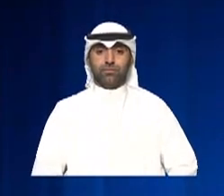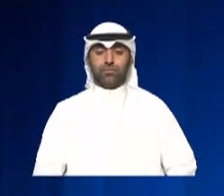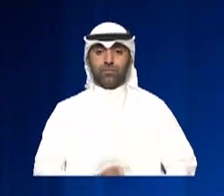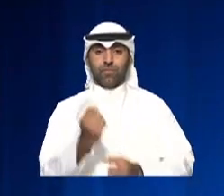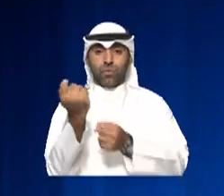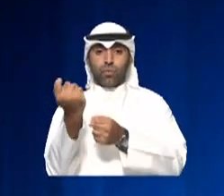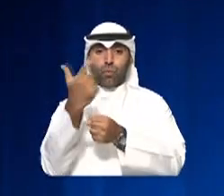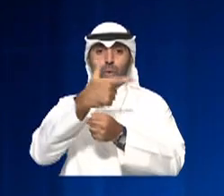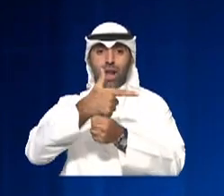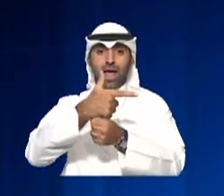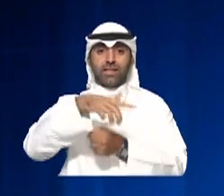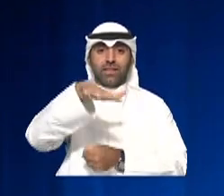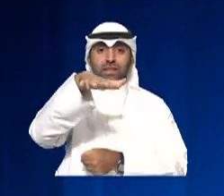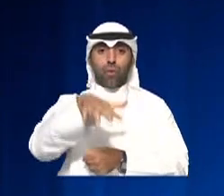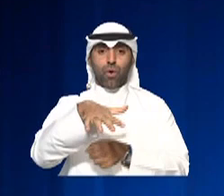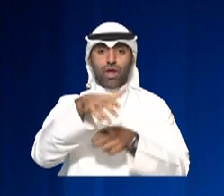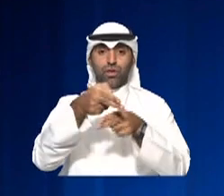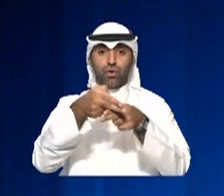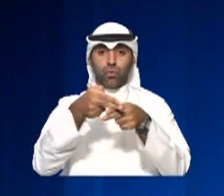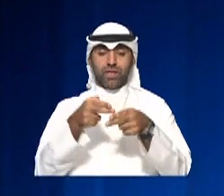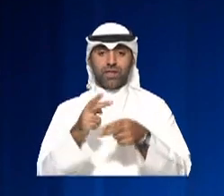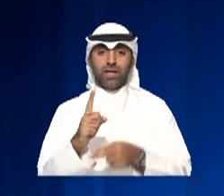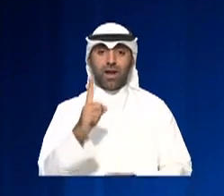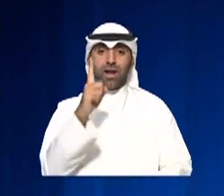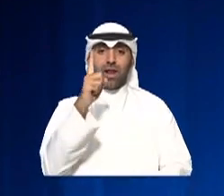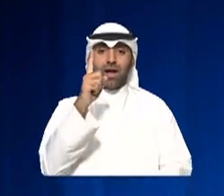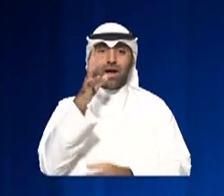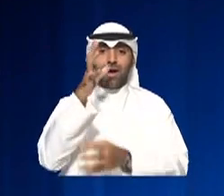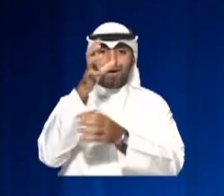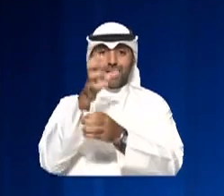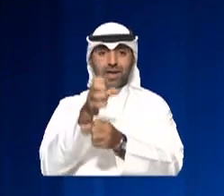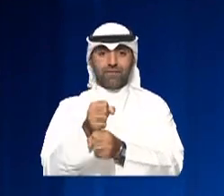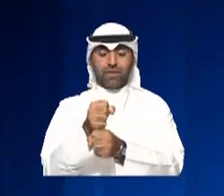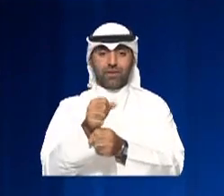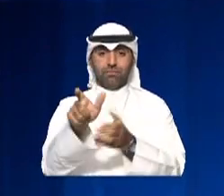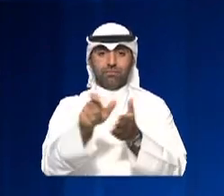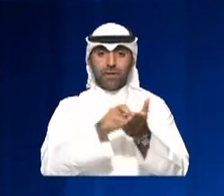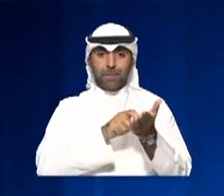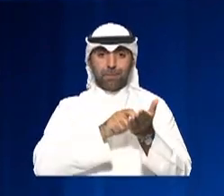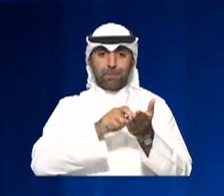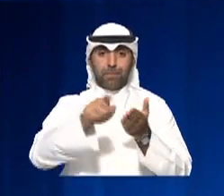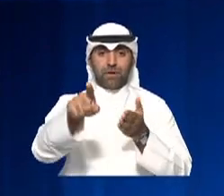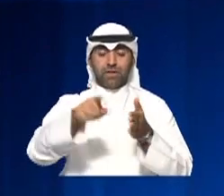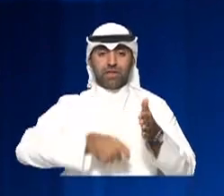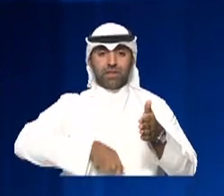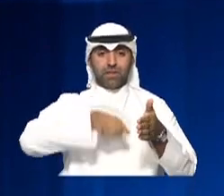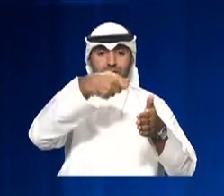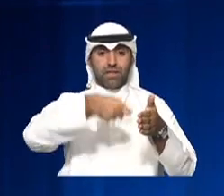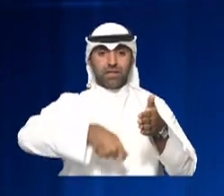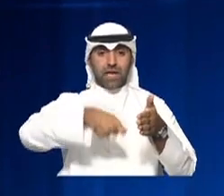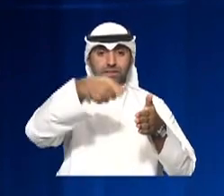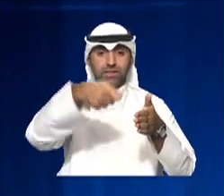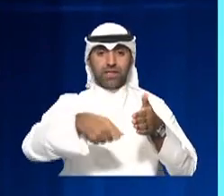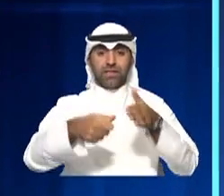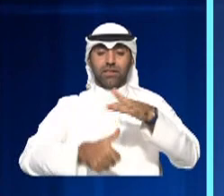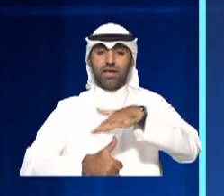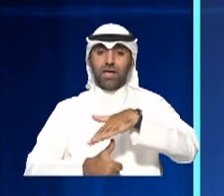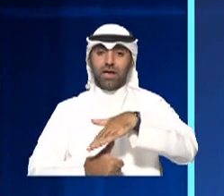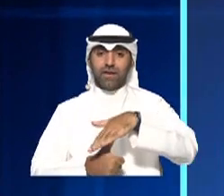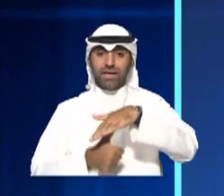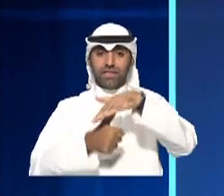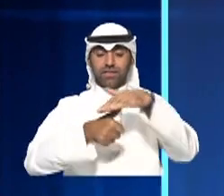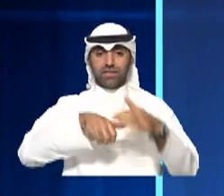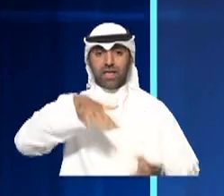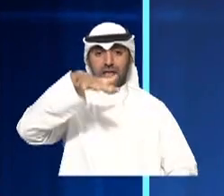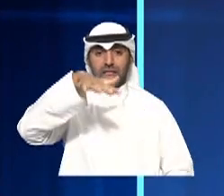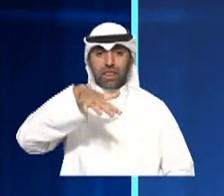وبعث سمو ولي العهد الشيخ مشعل الأحمد الجابر الصباح حفظه الله ببرقية تعزية إلى أخيه خادم الحرمين الشريفين الملك سلمان